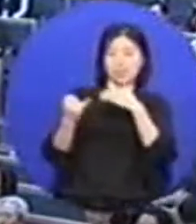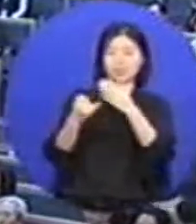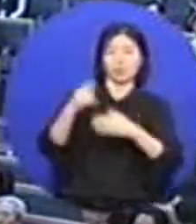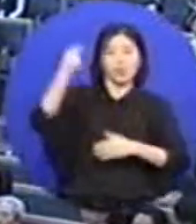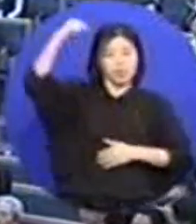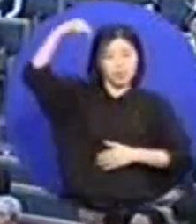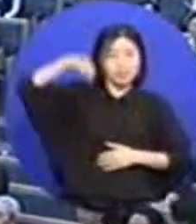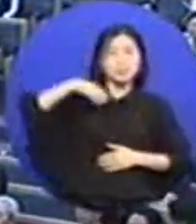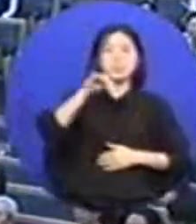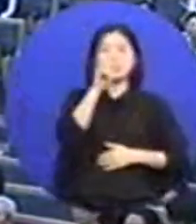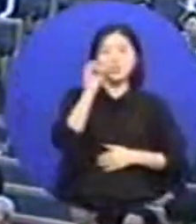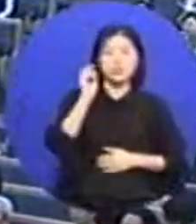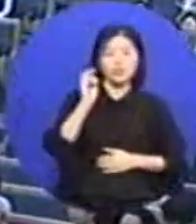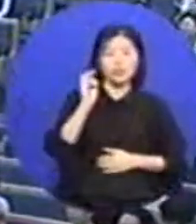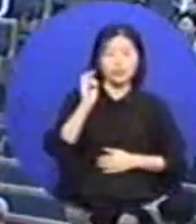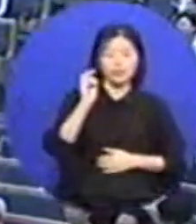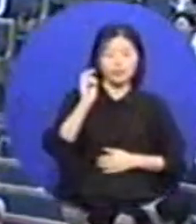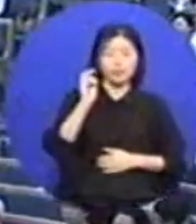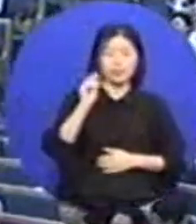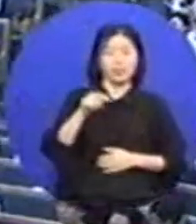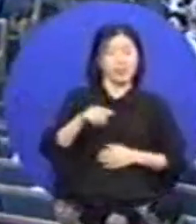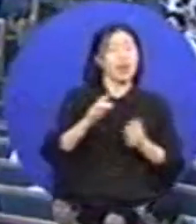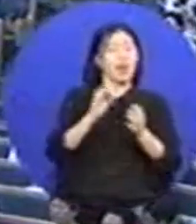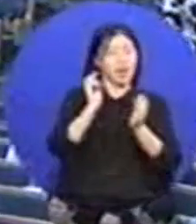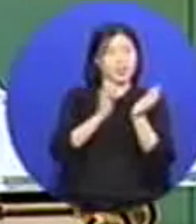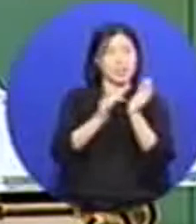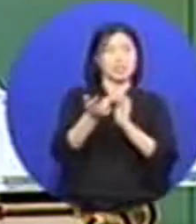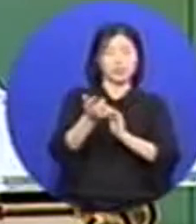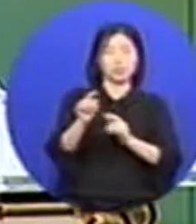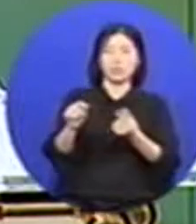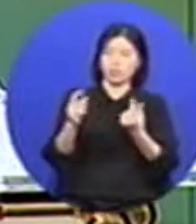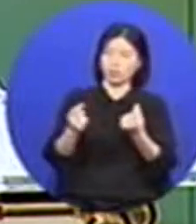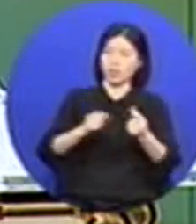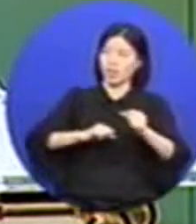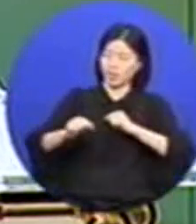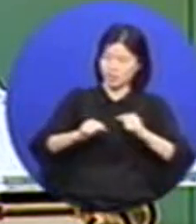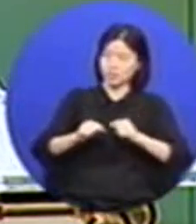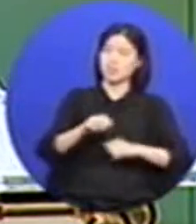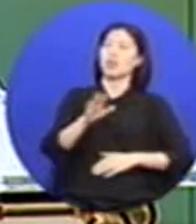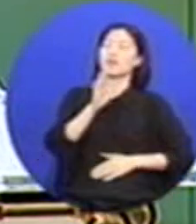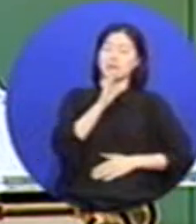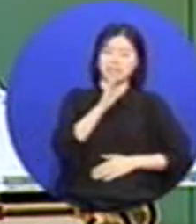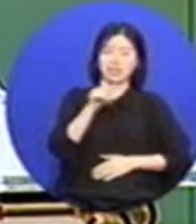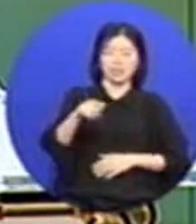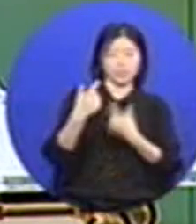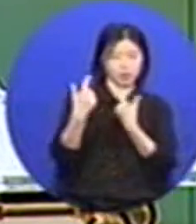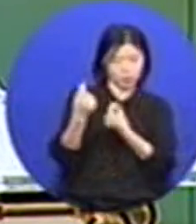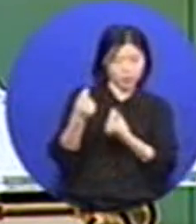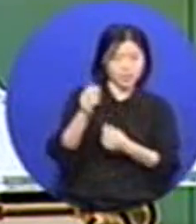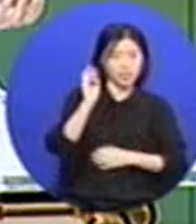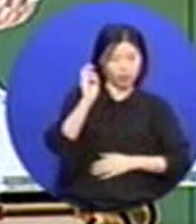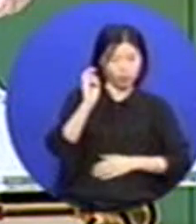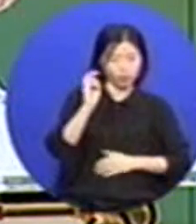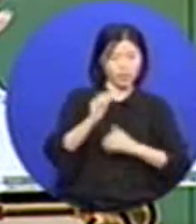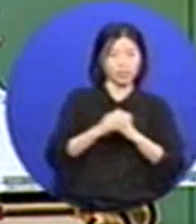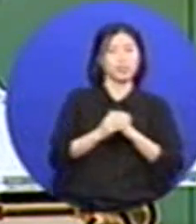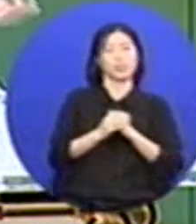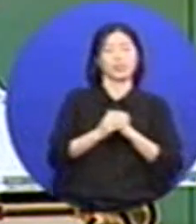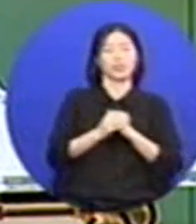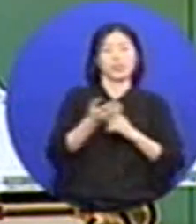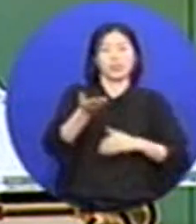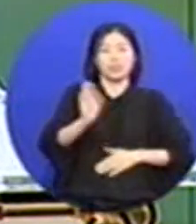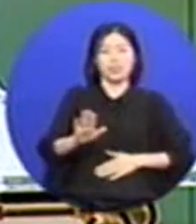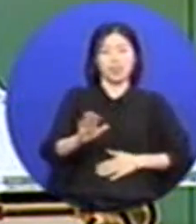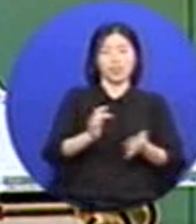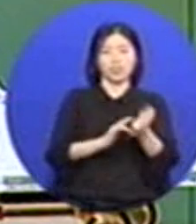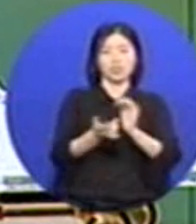오잖아요 예수님이 앞 요렇게 하셨지 그래 그렇게 하는거구나 근데 예수님이 어떻게 하셨는지 을